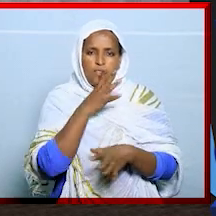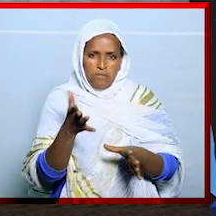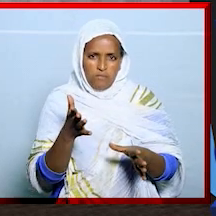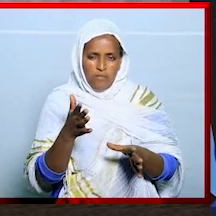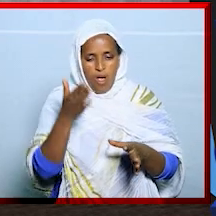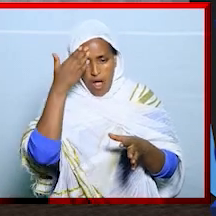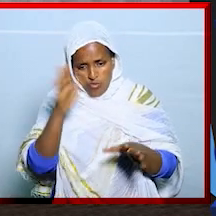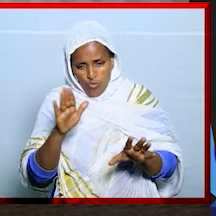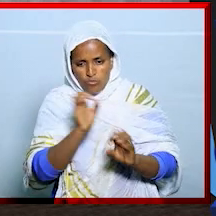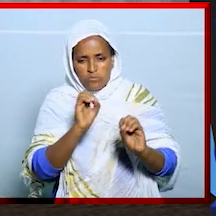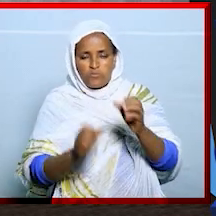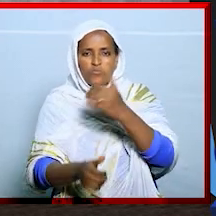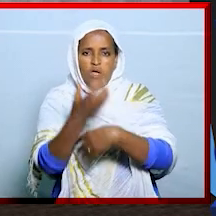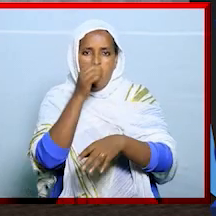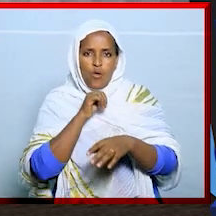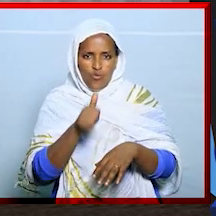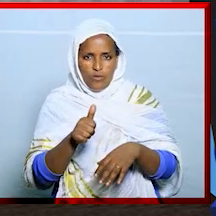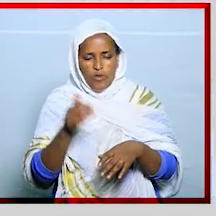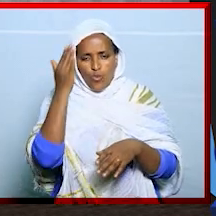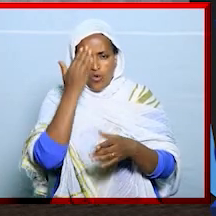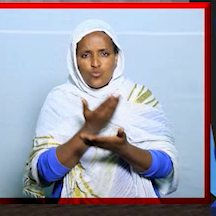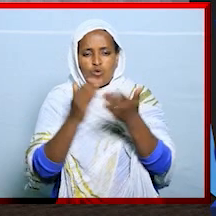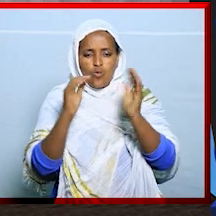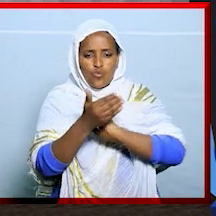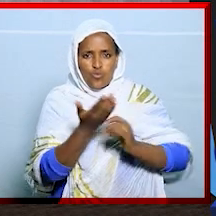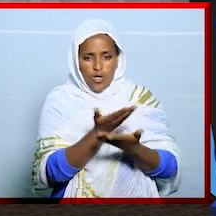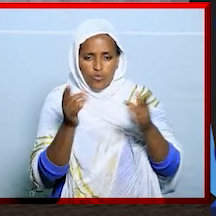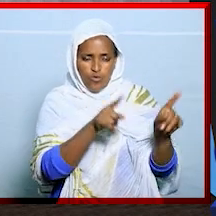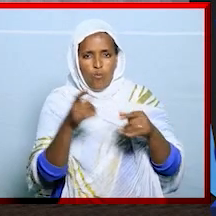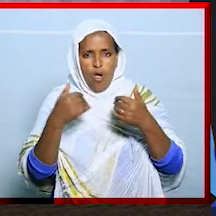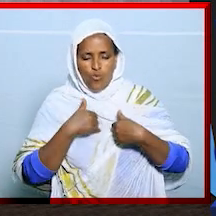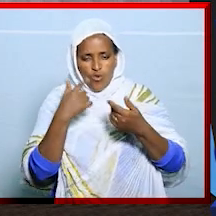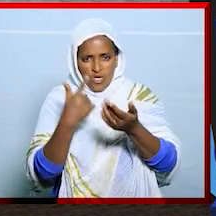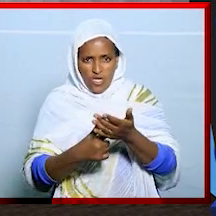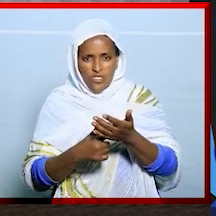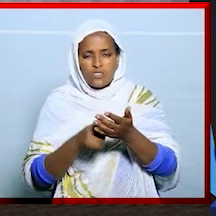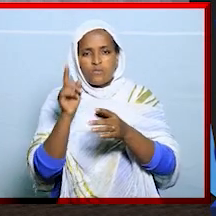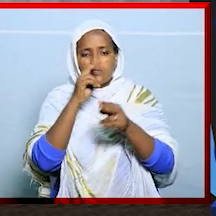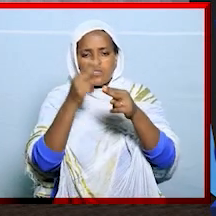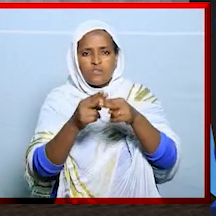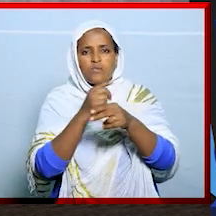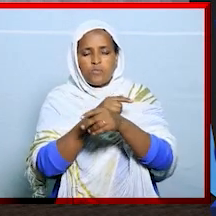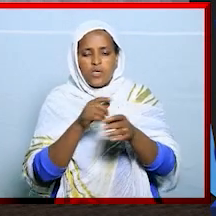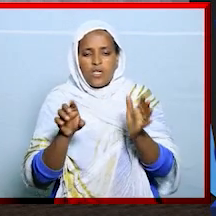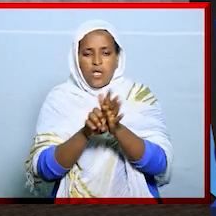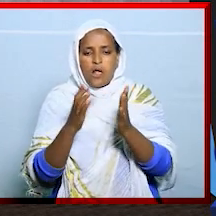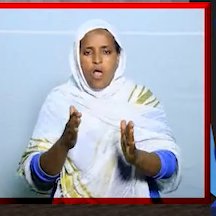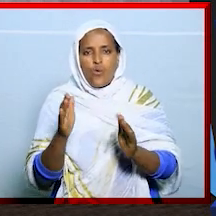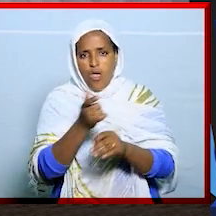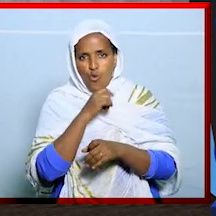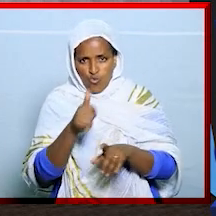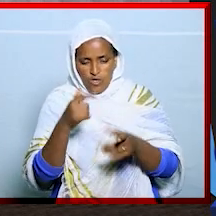ብዙ የማይጠቅሙ ባናውቃቸውም ብዙ የማይጎዱ የእውቀት ጉዳይ የሆኑ ነገሮች ደግሞ አሉ። እነዚህ ስፔኩሌሽን የሚባሉት